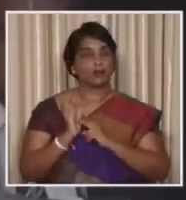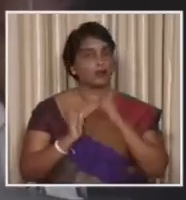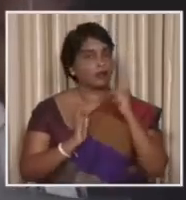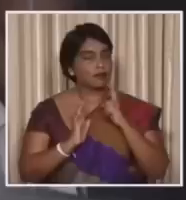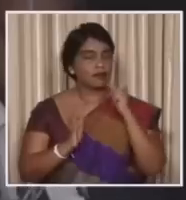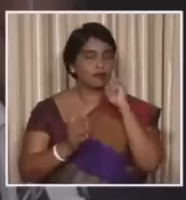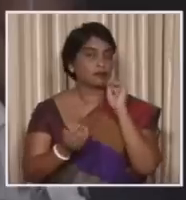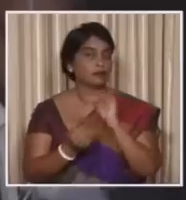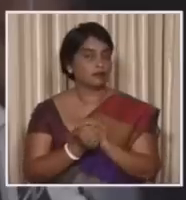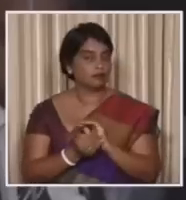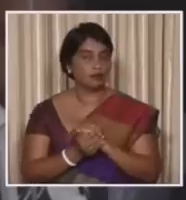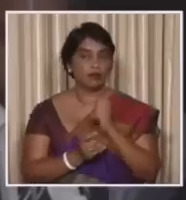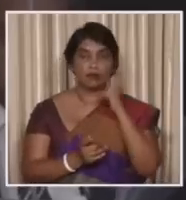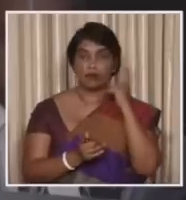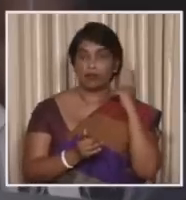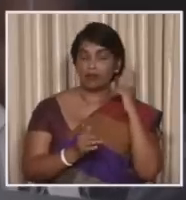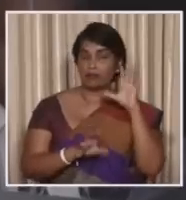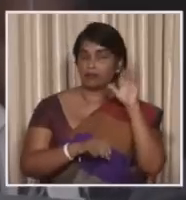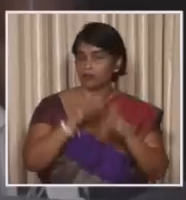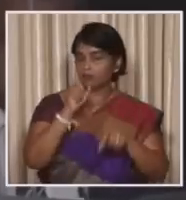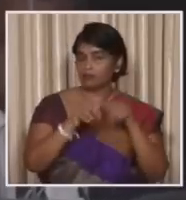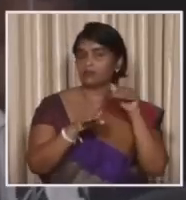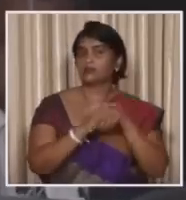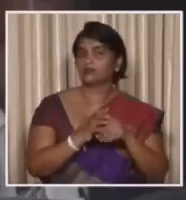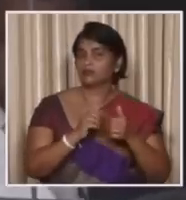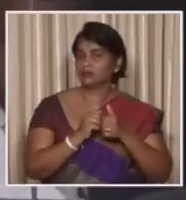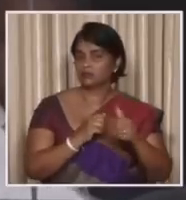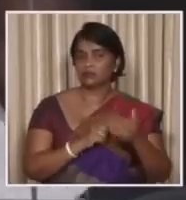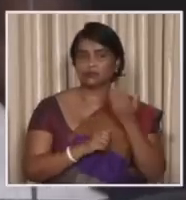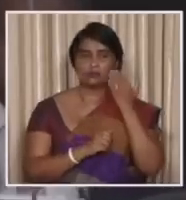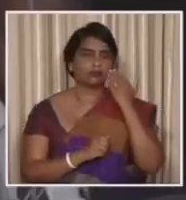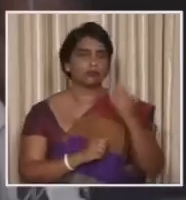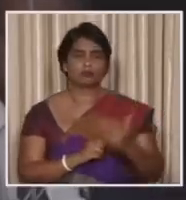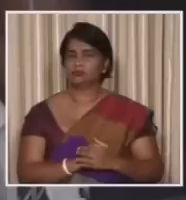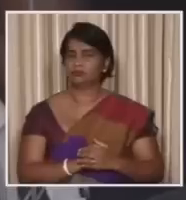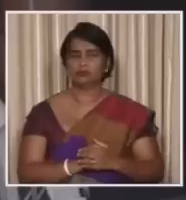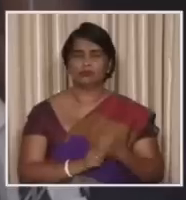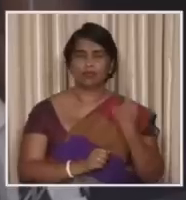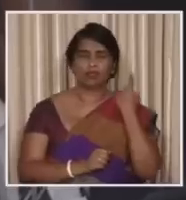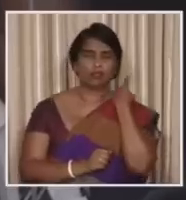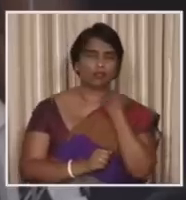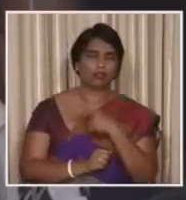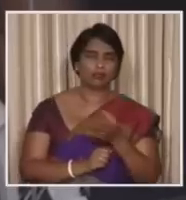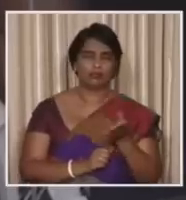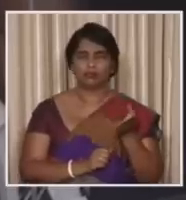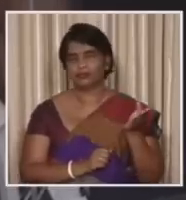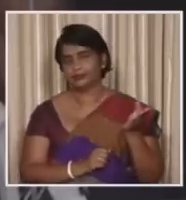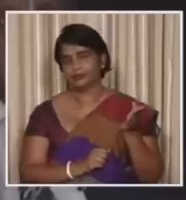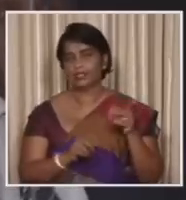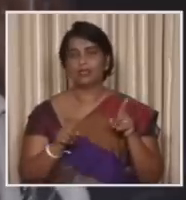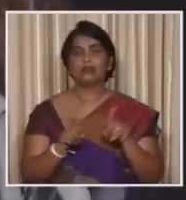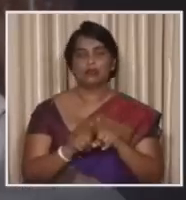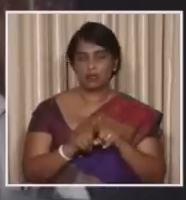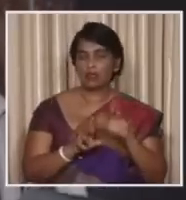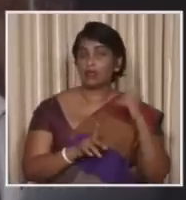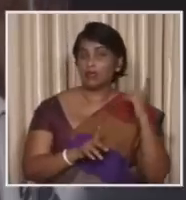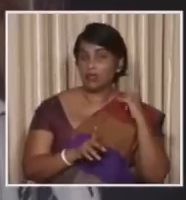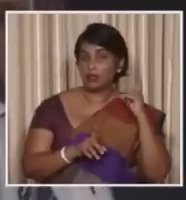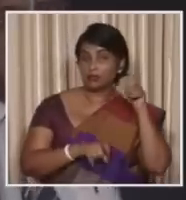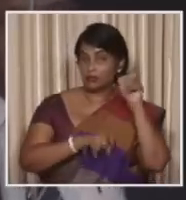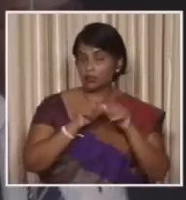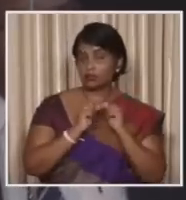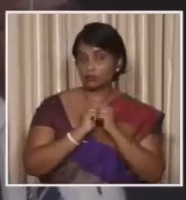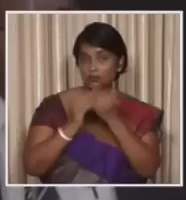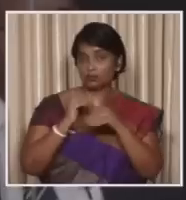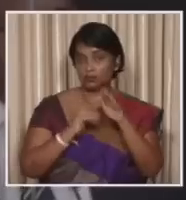ආරක්ෂාව ගැන හා ආරක්ෂක හමුදාවල පැවැත්ම ගැන දැක්වුවේ ඉතා අලස වූ ආකල්පයක්. හමුදාවල වෘත්තීයමේ